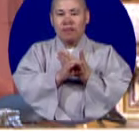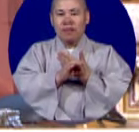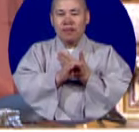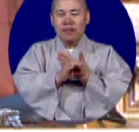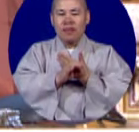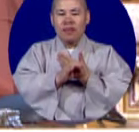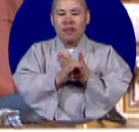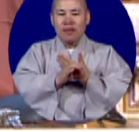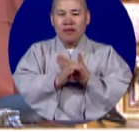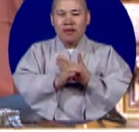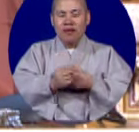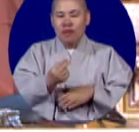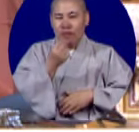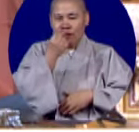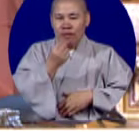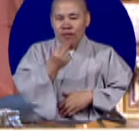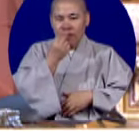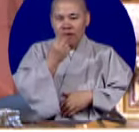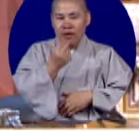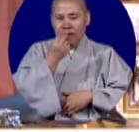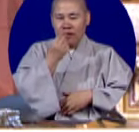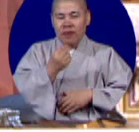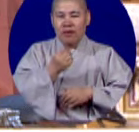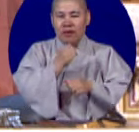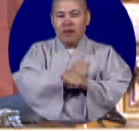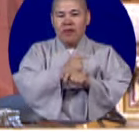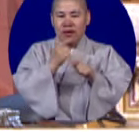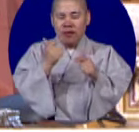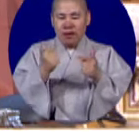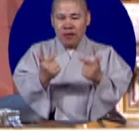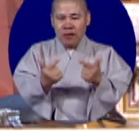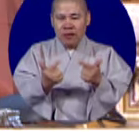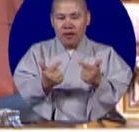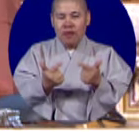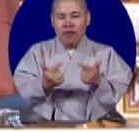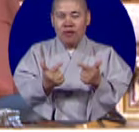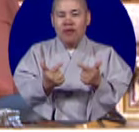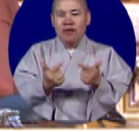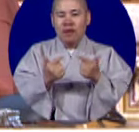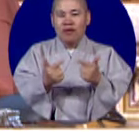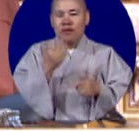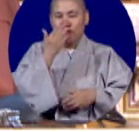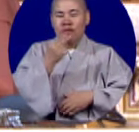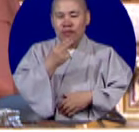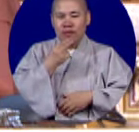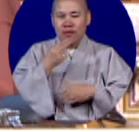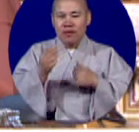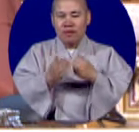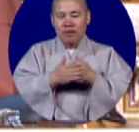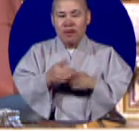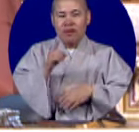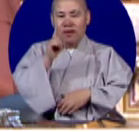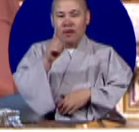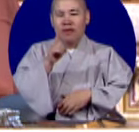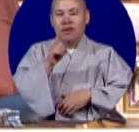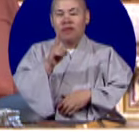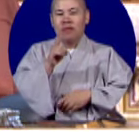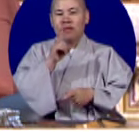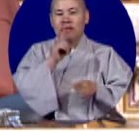아, 이게 수행을 안 할래야 안 할 수가 있나요? 그러니까 한마디로